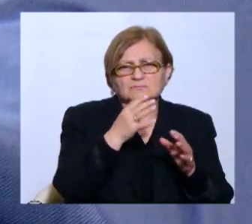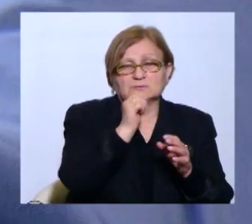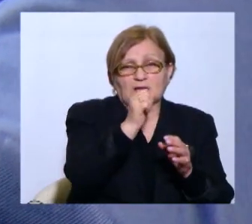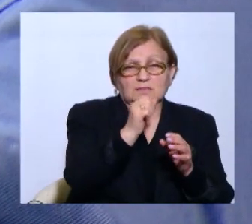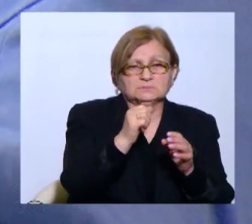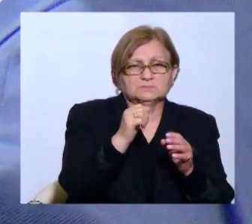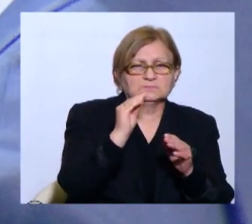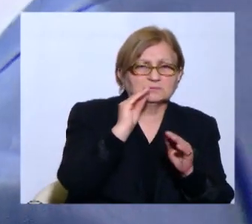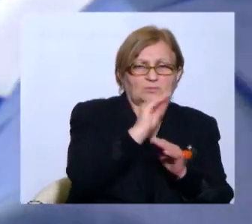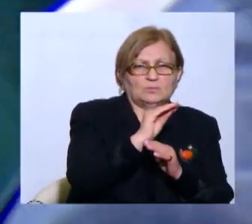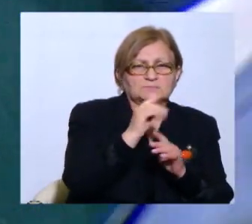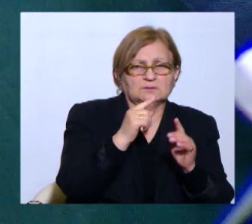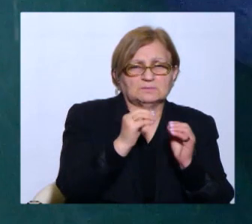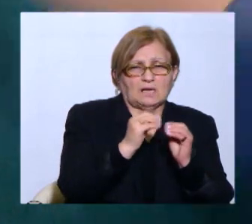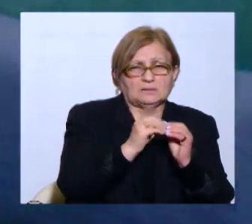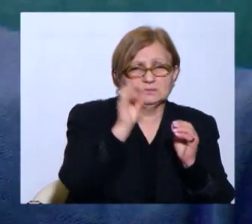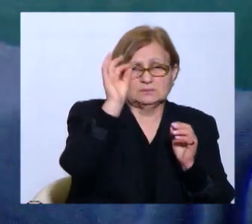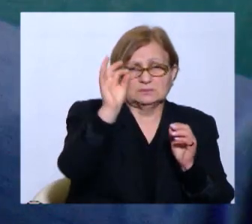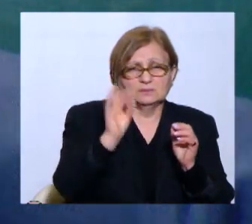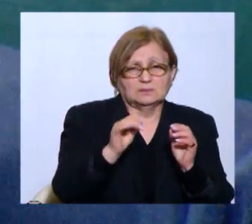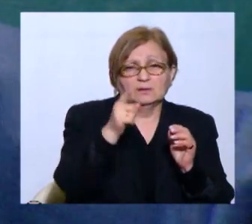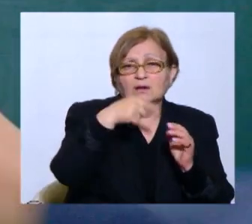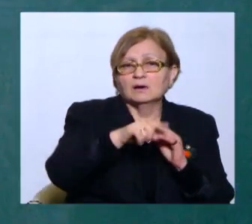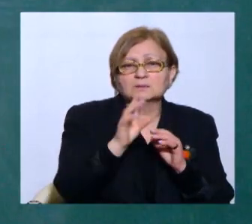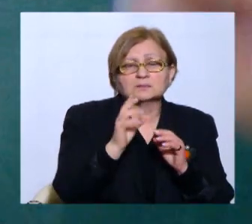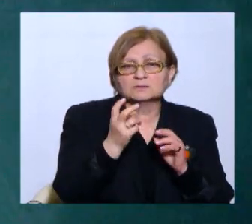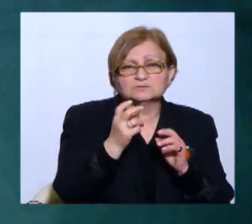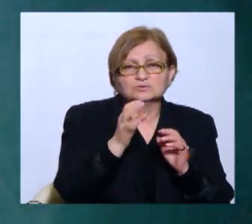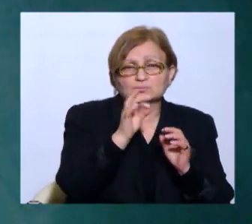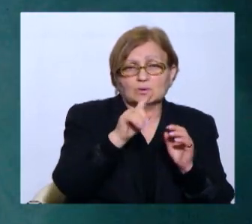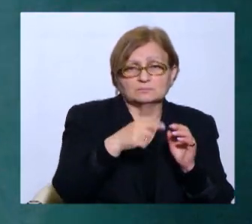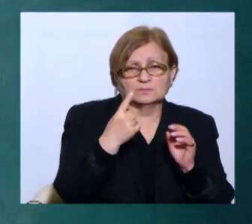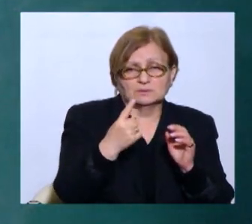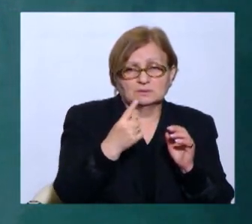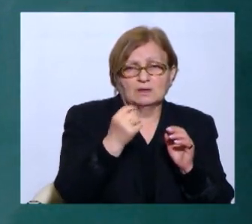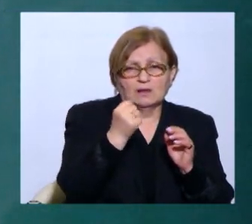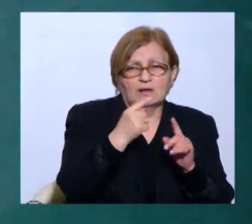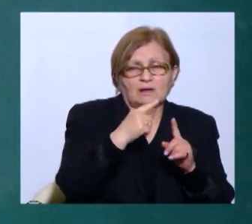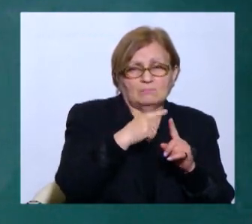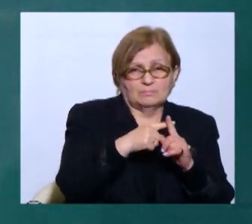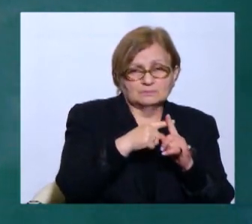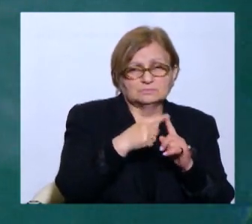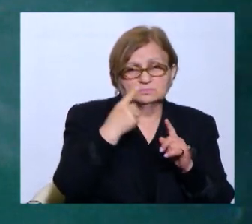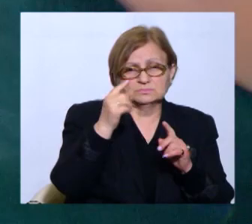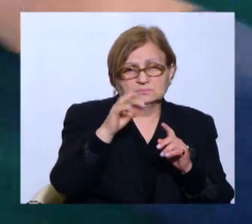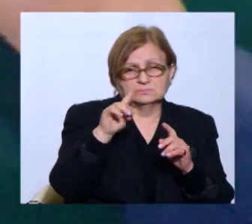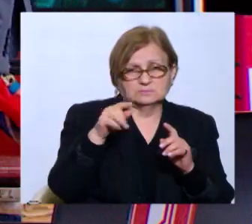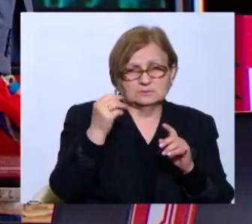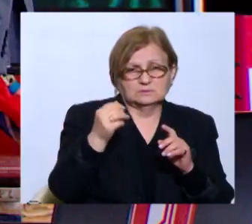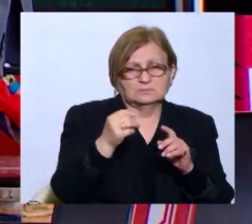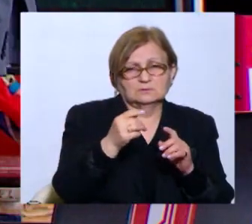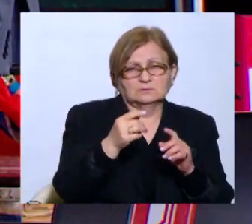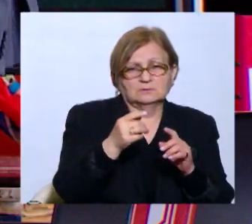10%-ს ადან. ეს ნიშნავს 0.1 a + 0.1 a